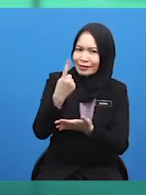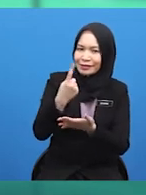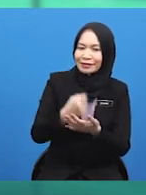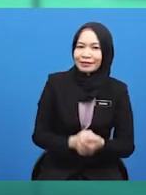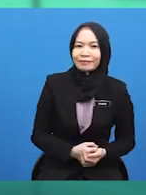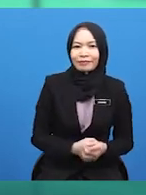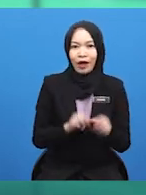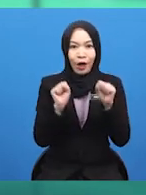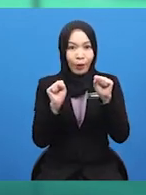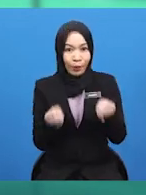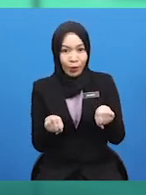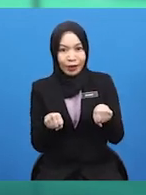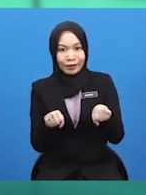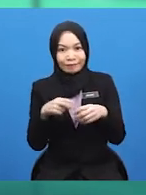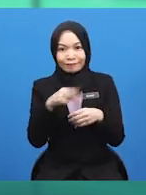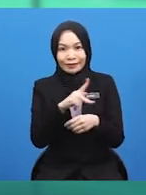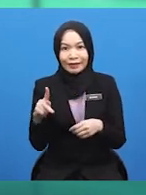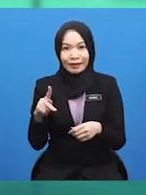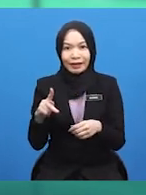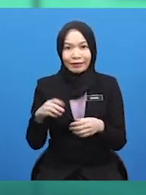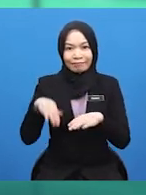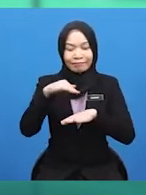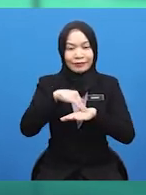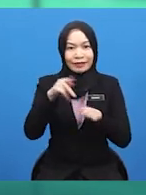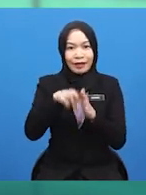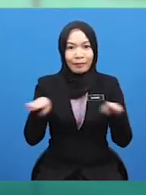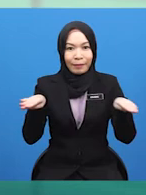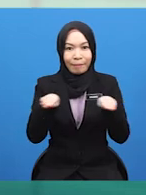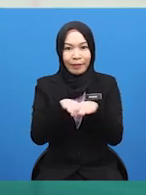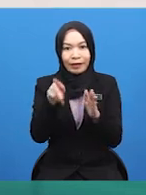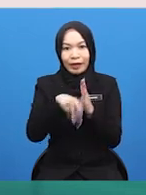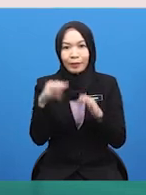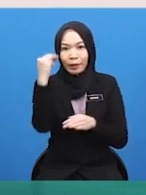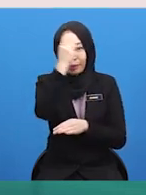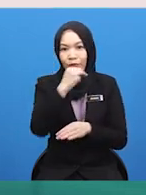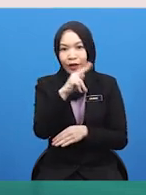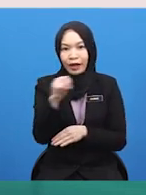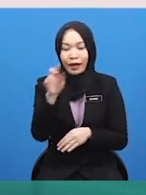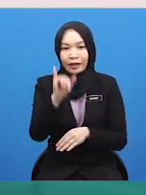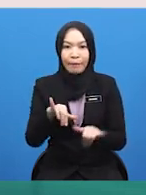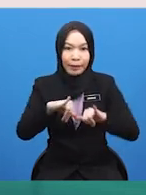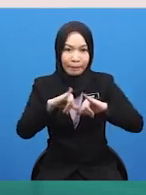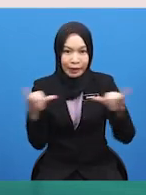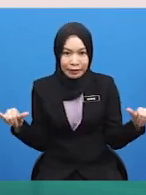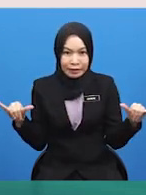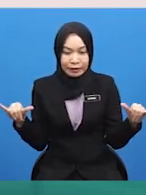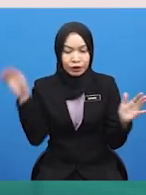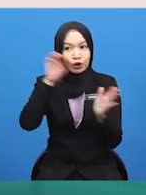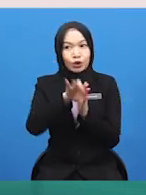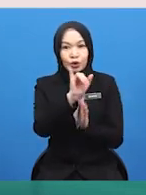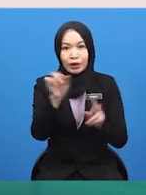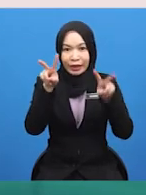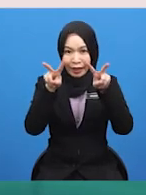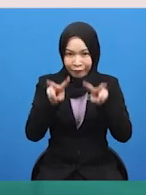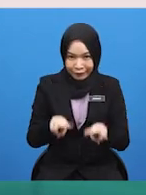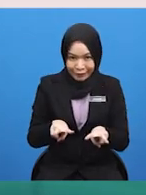Malah boleh juga dihasilkan di atas pelbagai permukaan yang berbeza seperti kanvas,